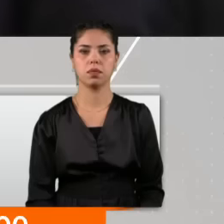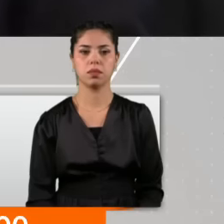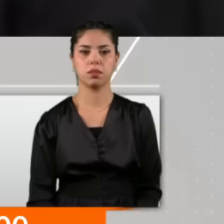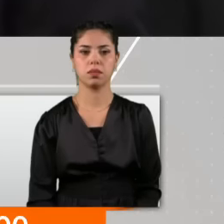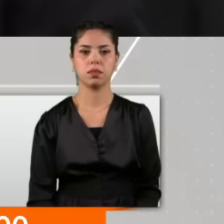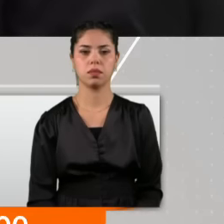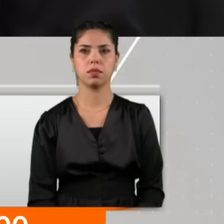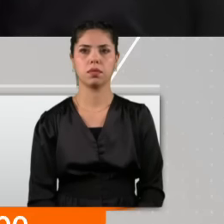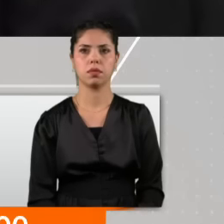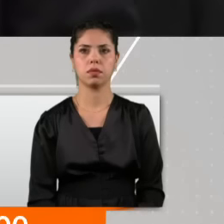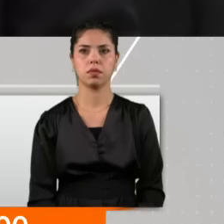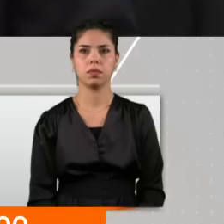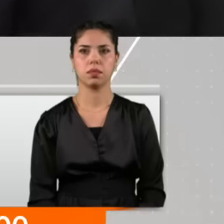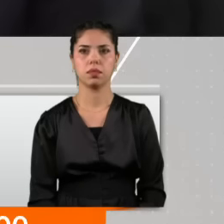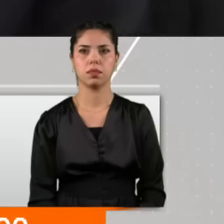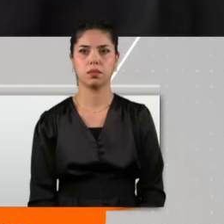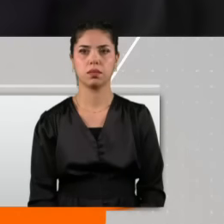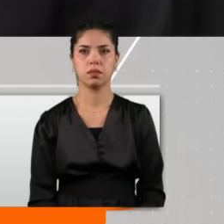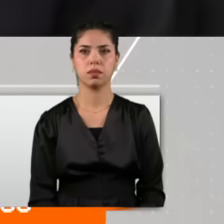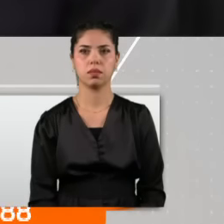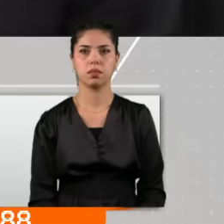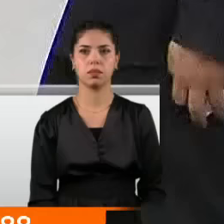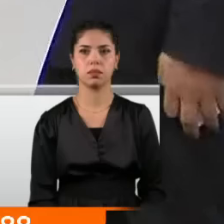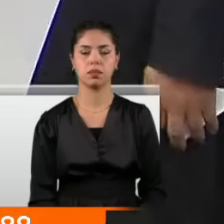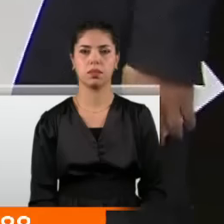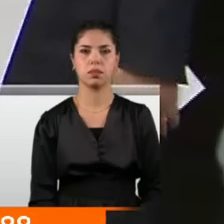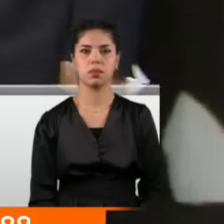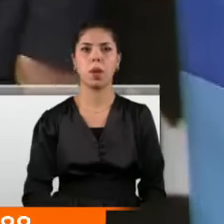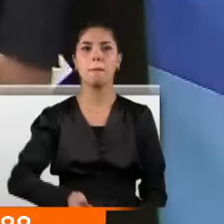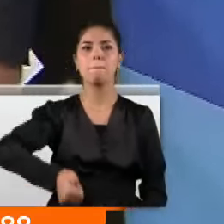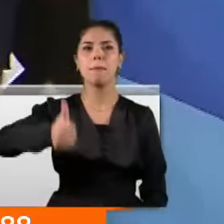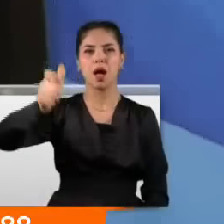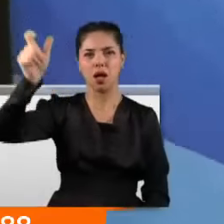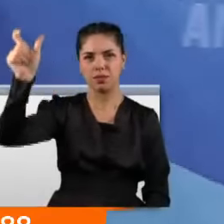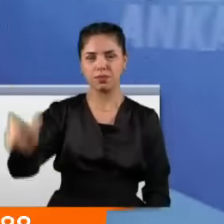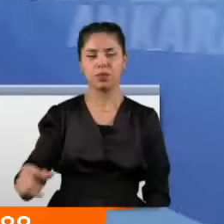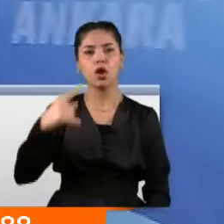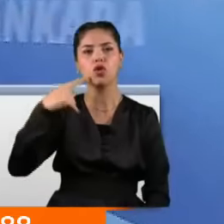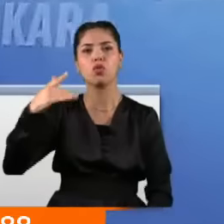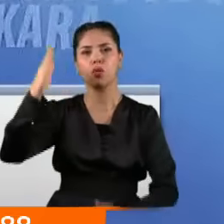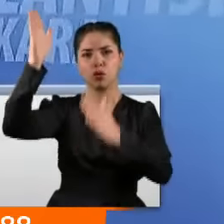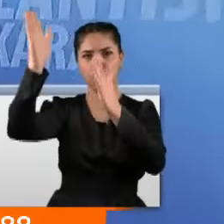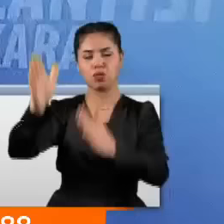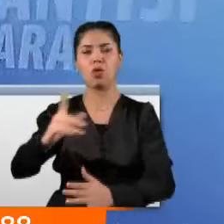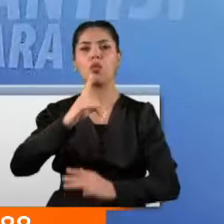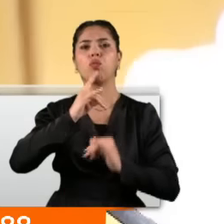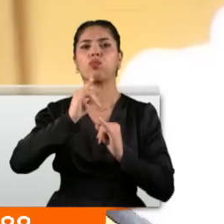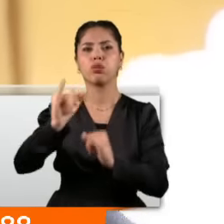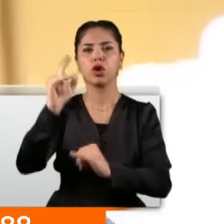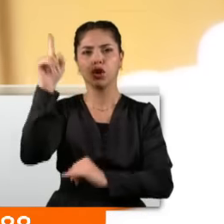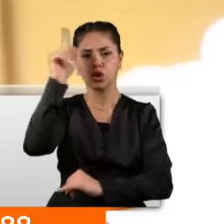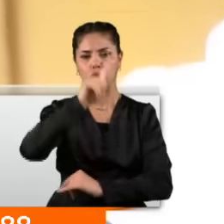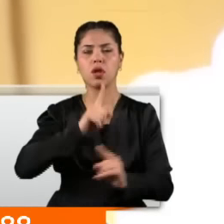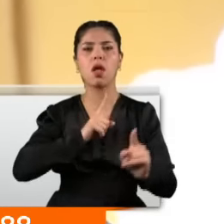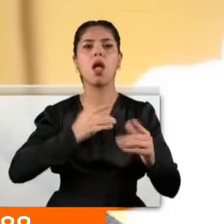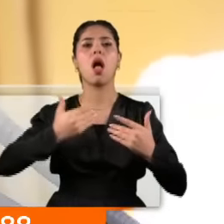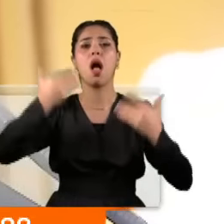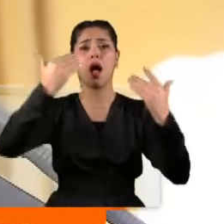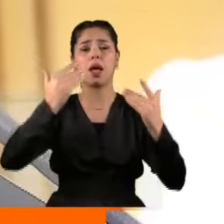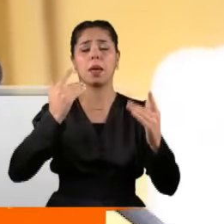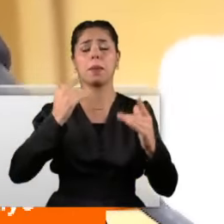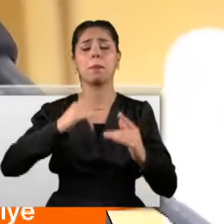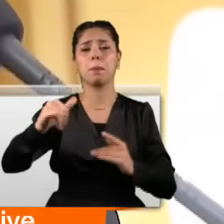gerekli soruşturmaları yapar ve gerekli kovuşturmaları yapar. Bakan Tunç, Cumhurbaşkanı Erdoğan'a hakaret suçundan hakim karşısına çıkacak